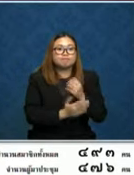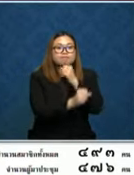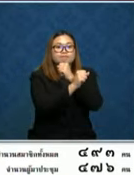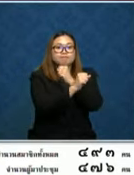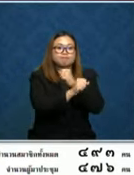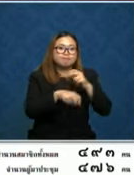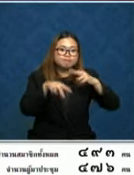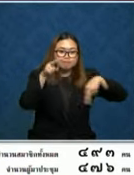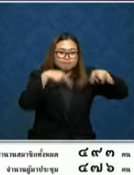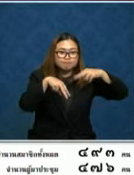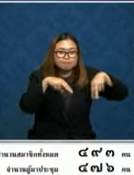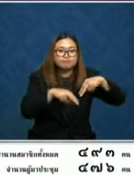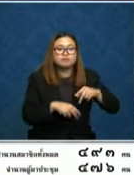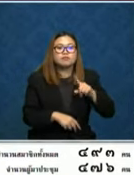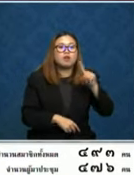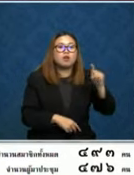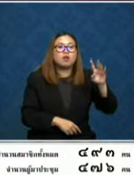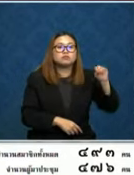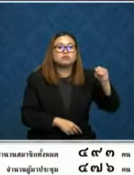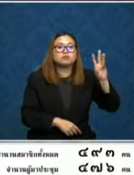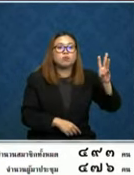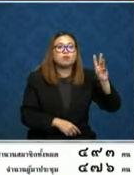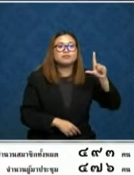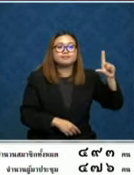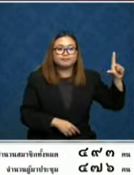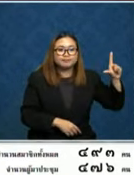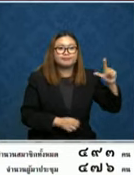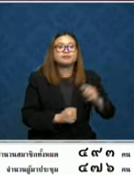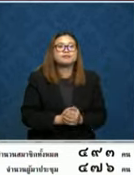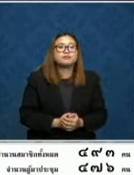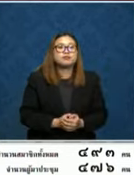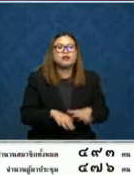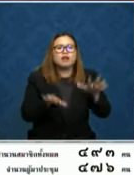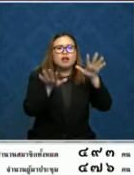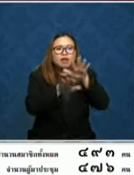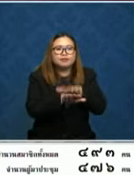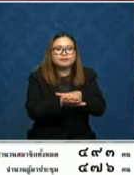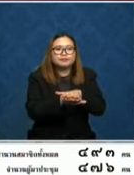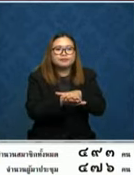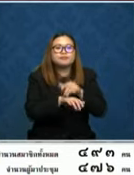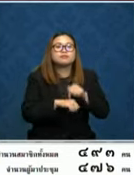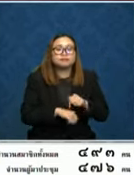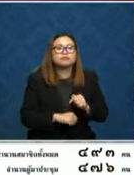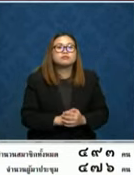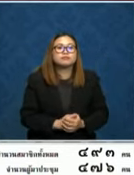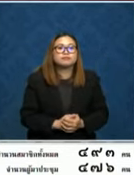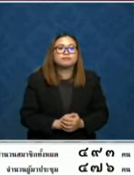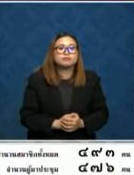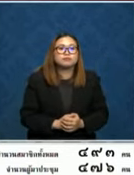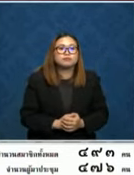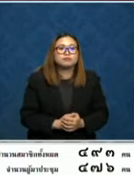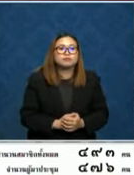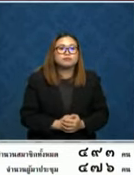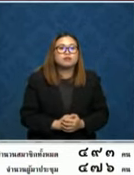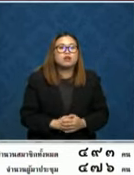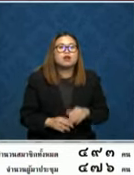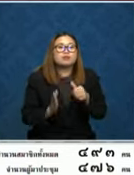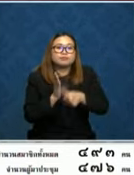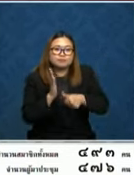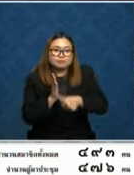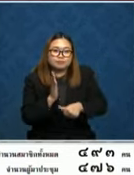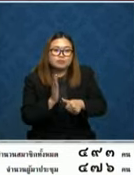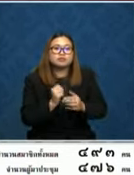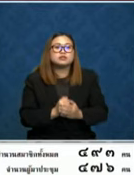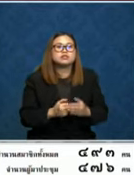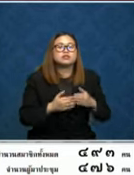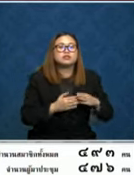ามการทำความผิดอีก146ล้านซึ่งมันซ้ำซ้อนนะครับไม่ว่าจะเป็นกรมศุลกากรนะครับสอนชนหรือว่าตำรวจน้